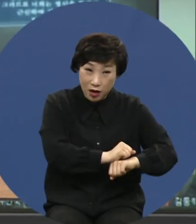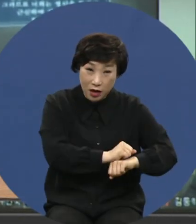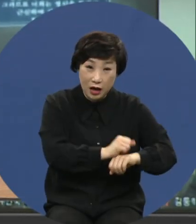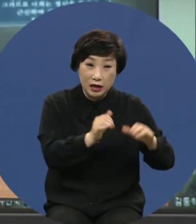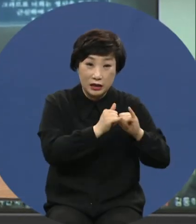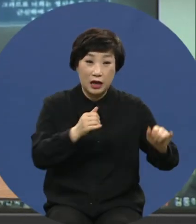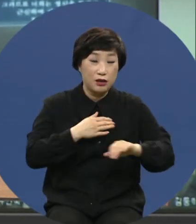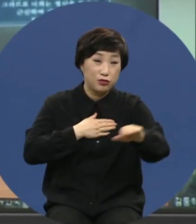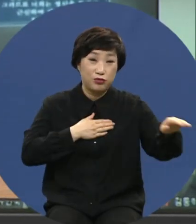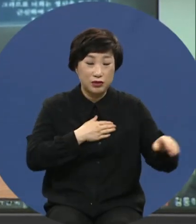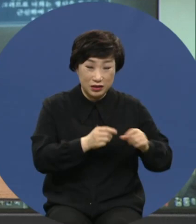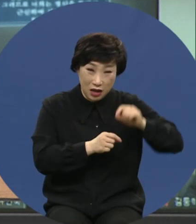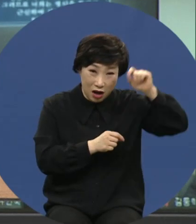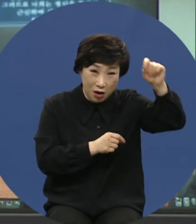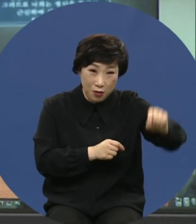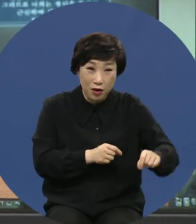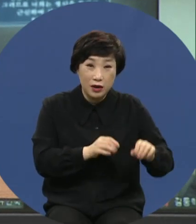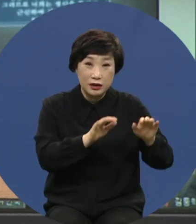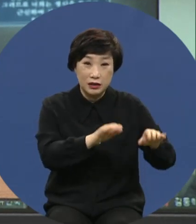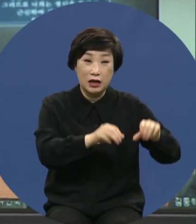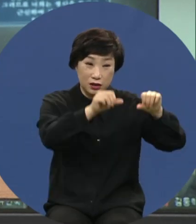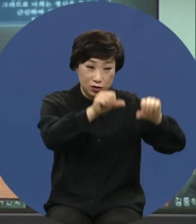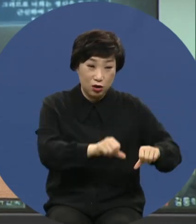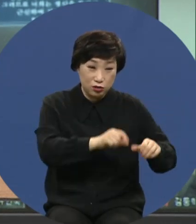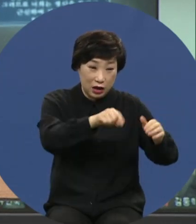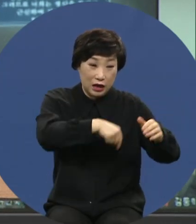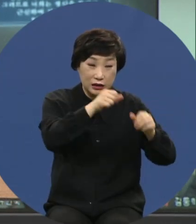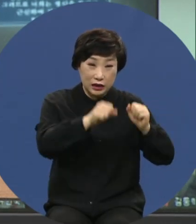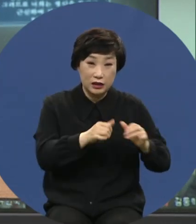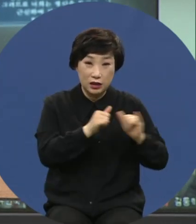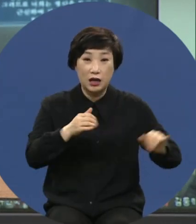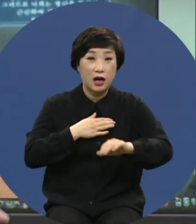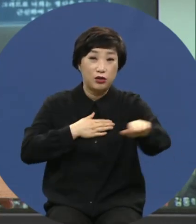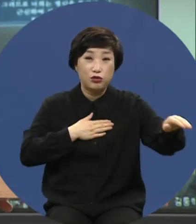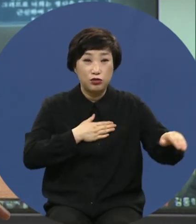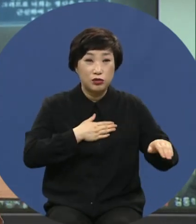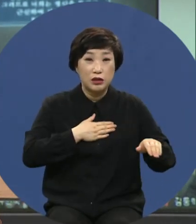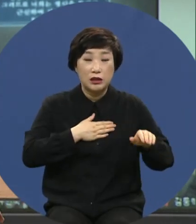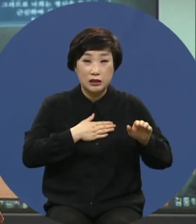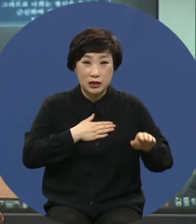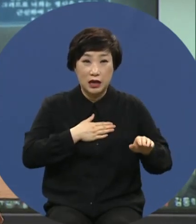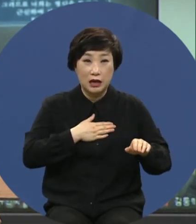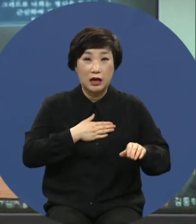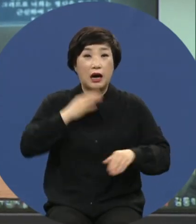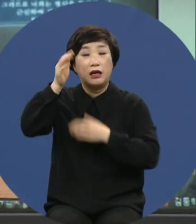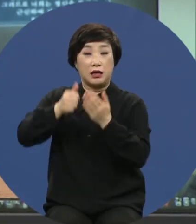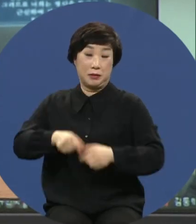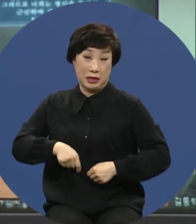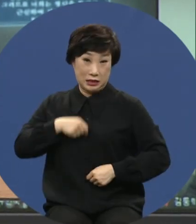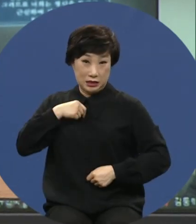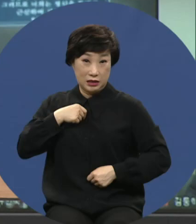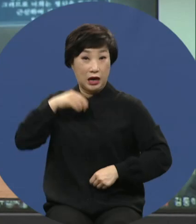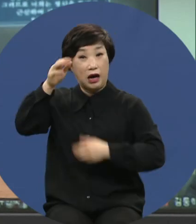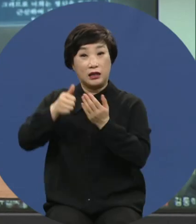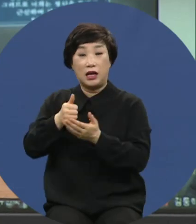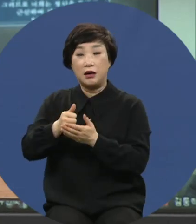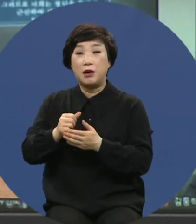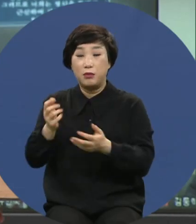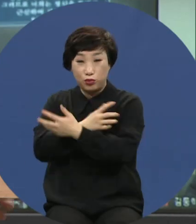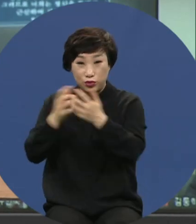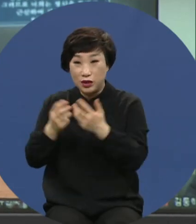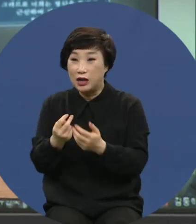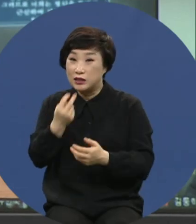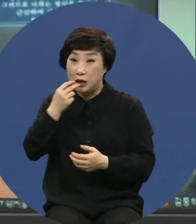멸망할 영원한 이 저주 아래에 있는 인류를 자신의 의와 자신의